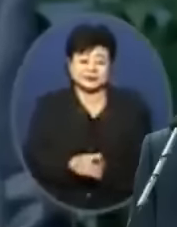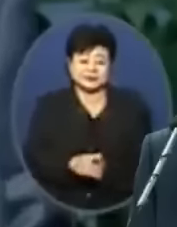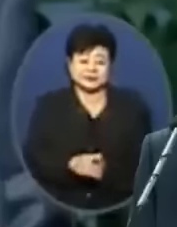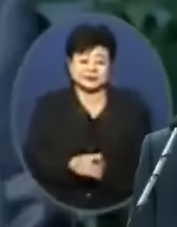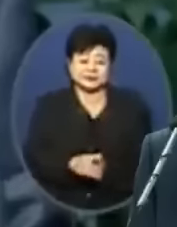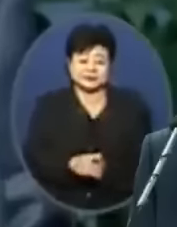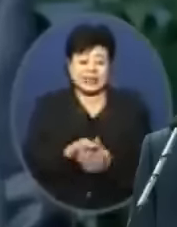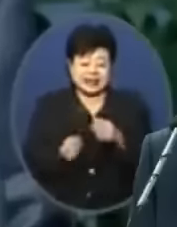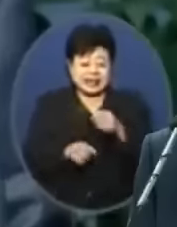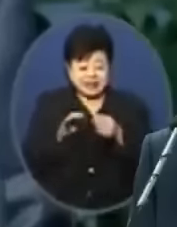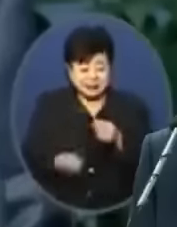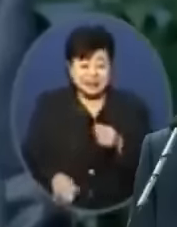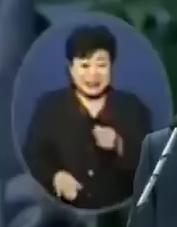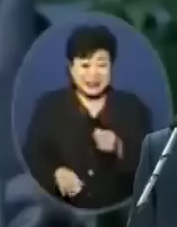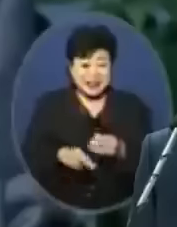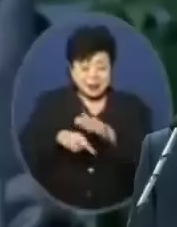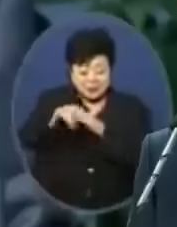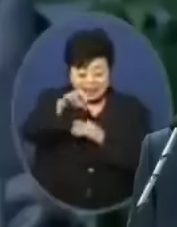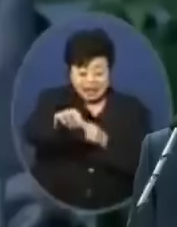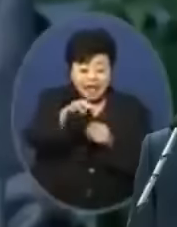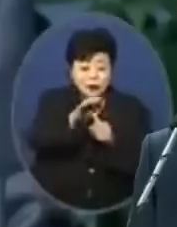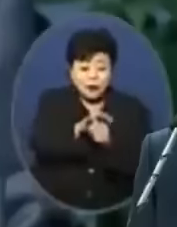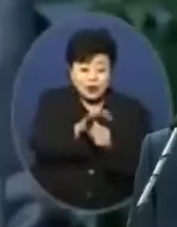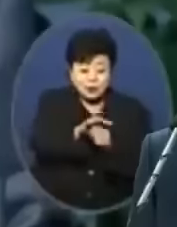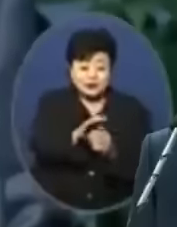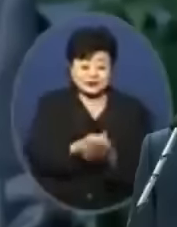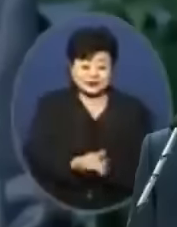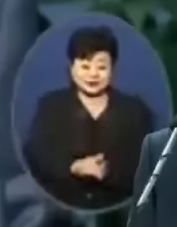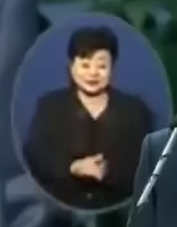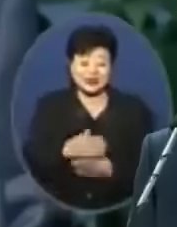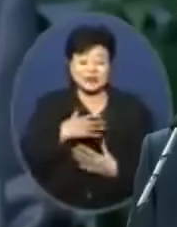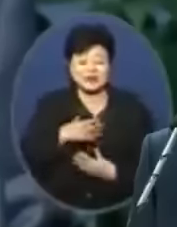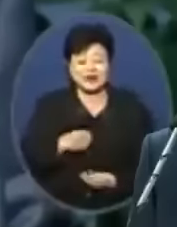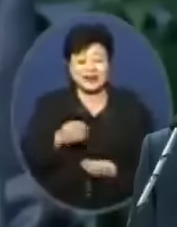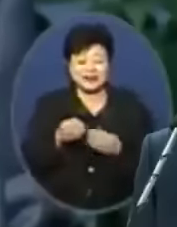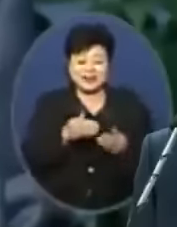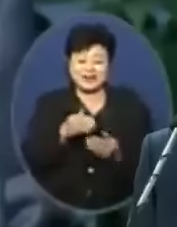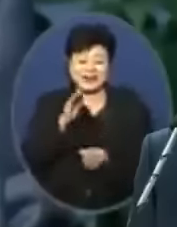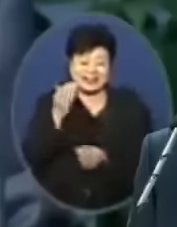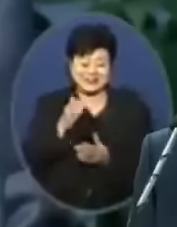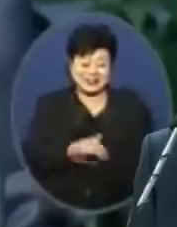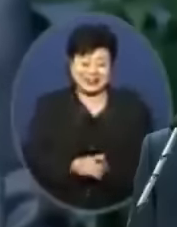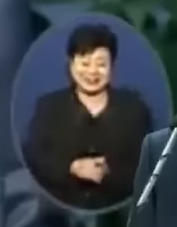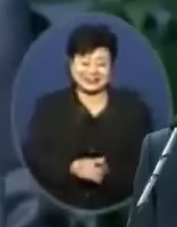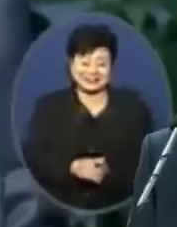그 날개 밑에 우리를 비란케 해주시면 이런 평안을 체험하게 되는 것입니다.